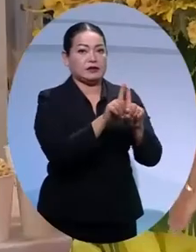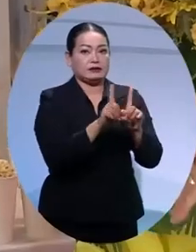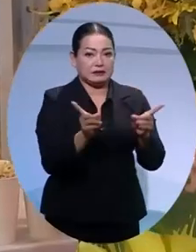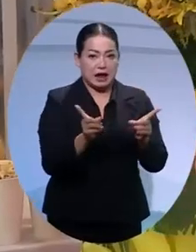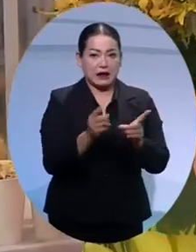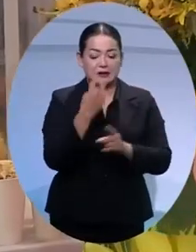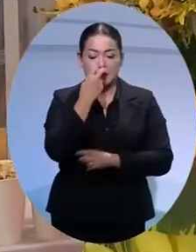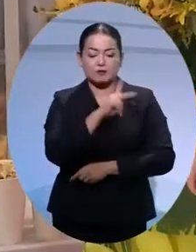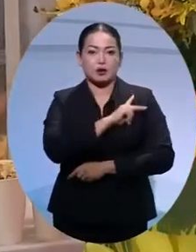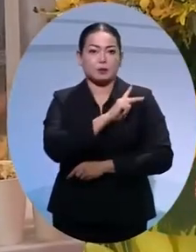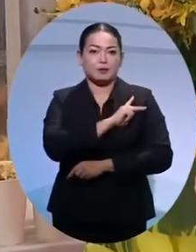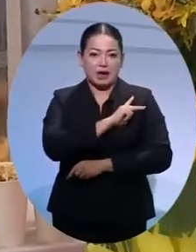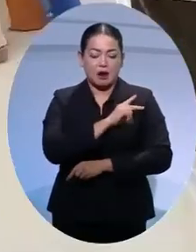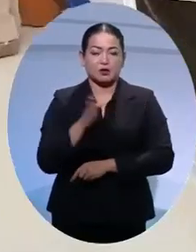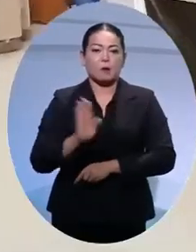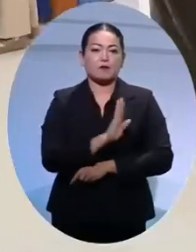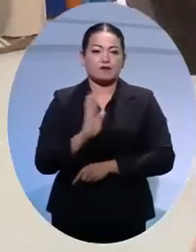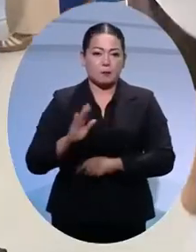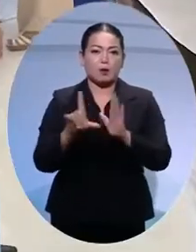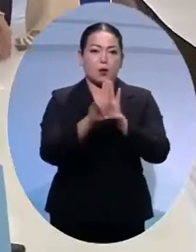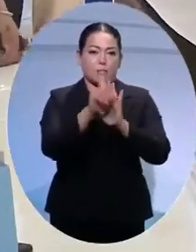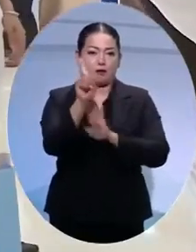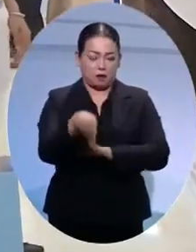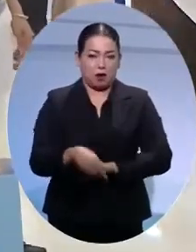liên tục Time Lapse, góp phần nâng cao chất lượng trữ phôi,